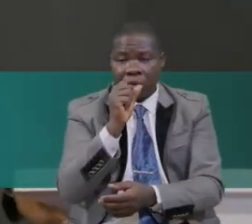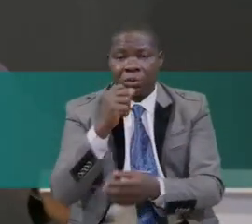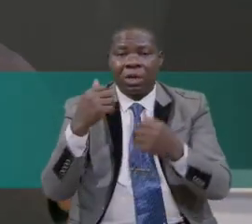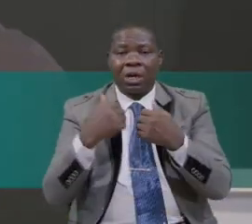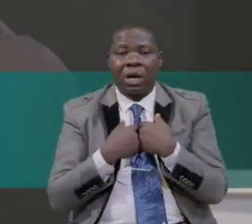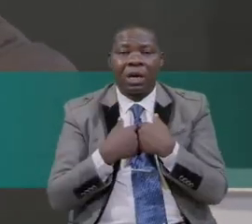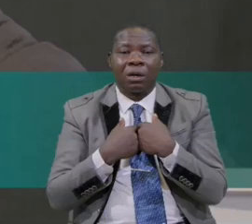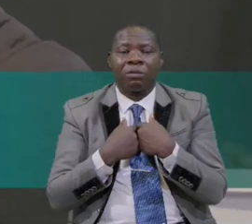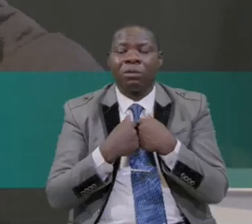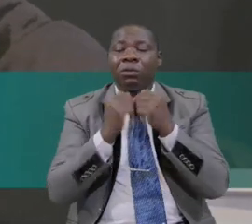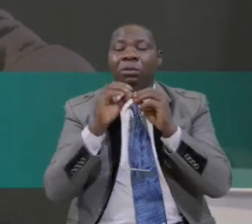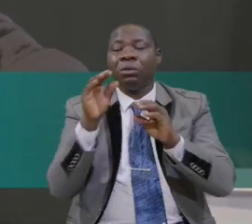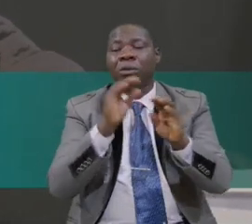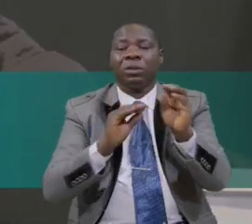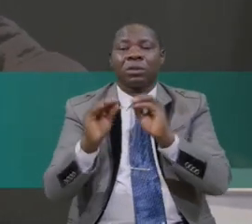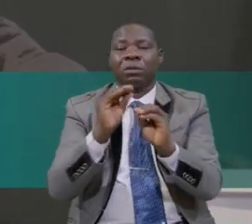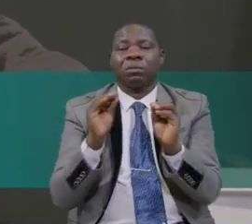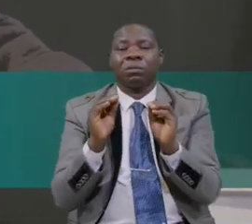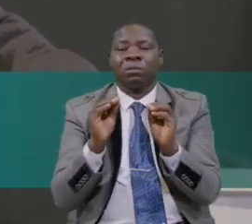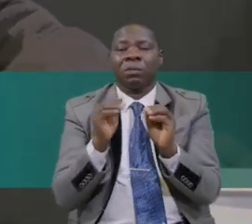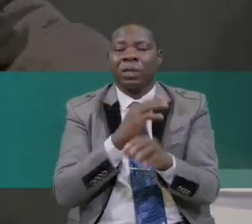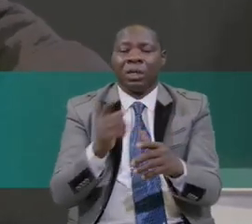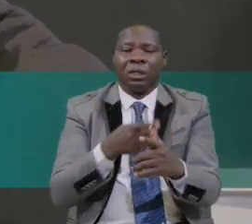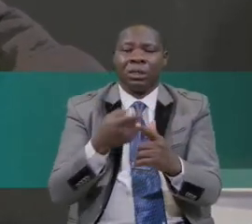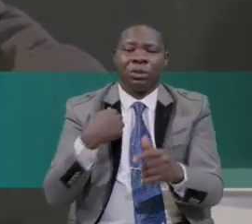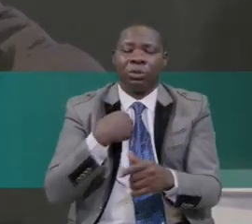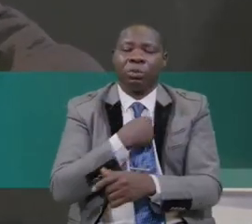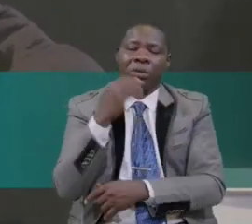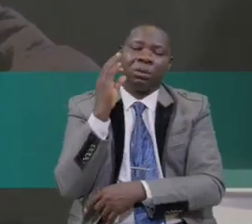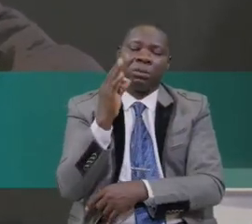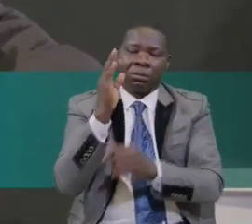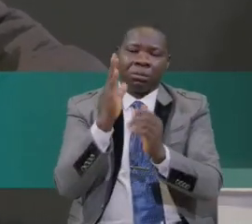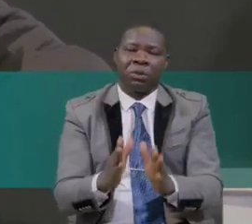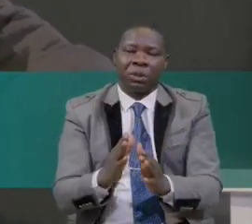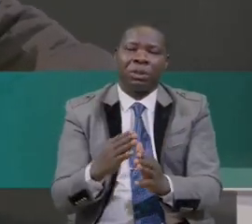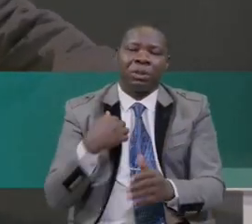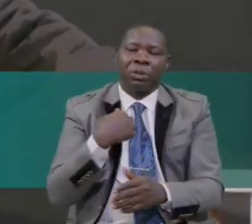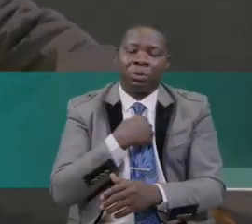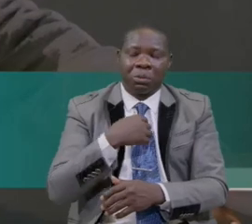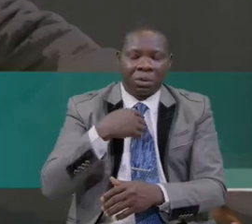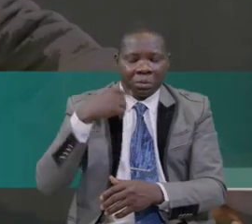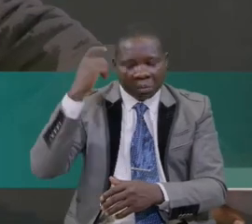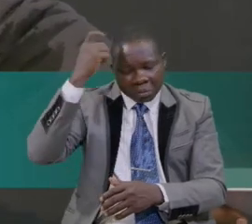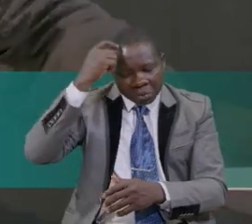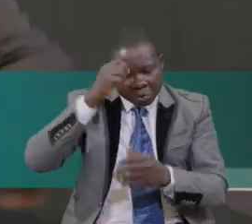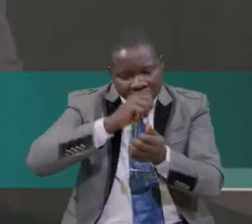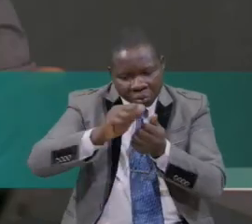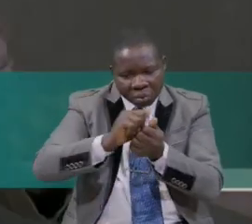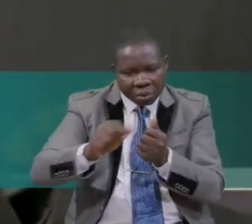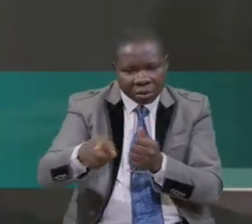n'ont rien du tout. Et nous, prédicateurs, nous lavons leur cerveau et nous leur